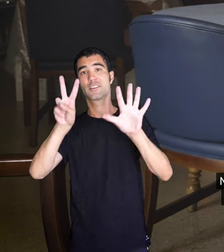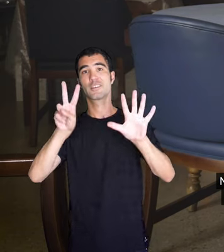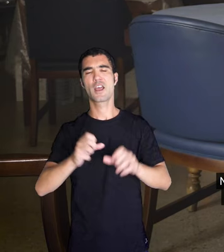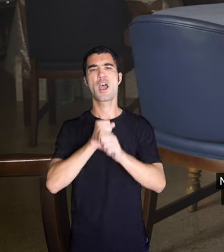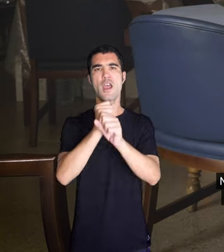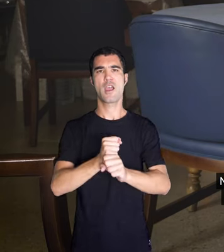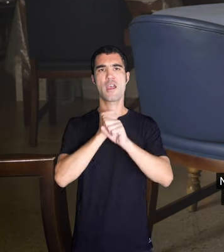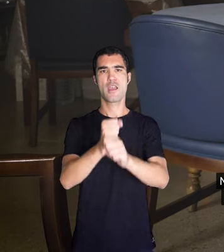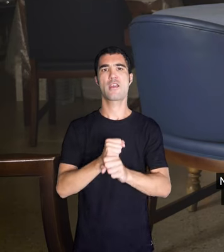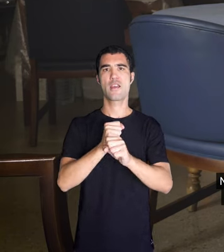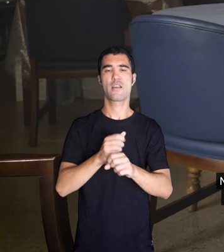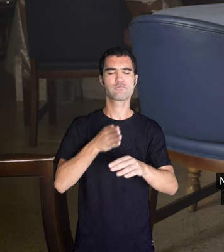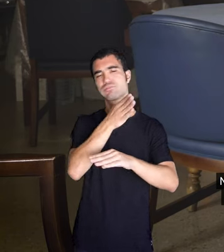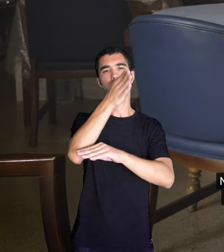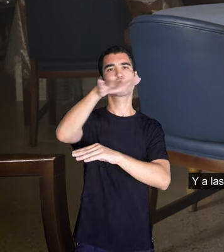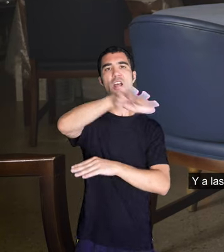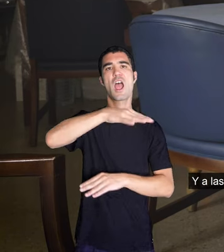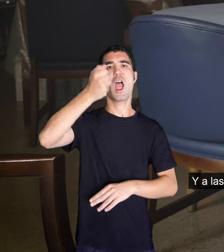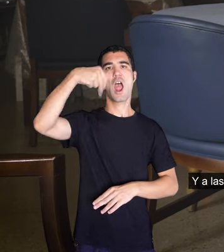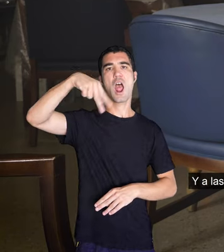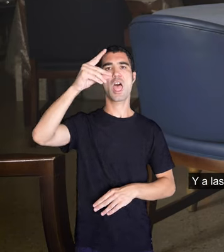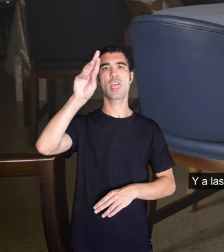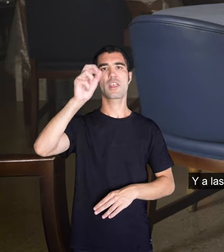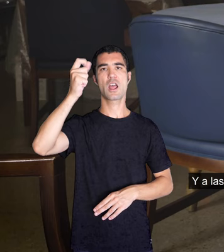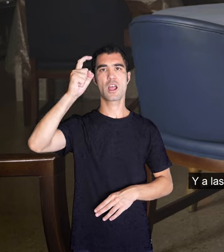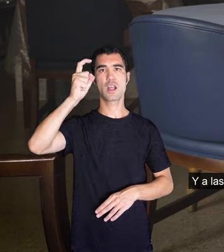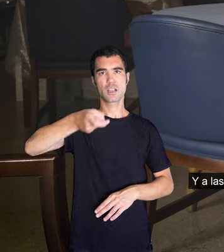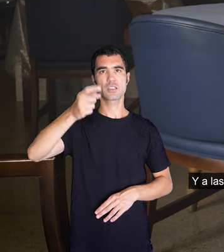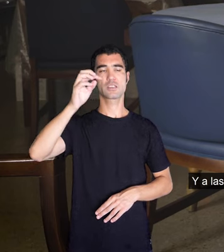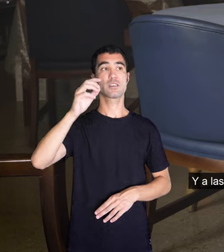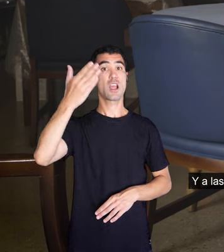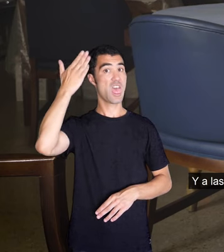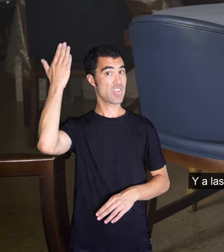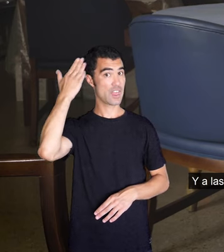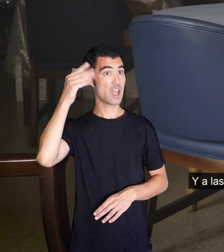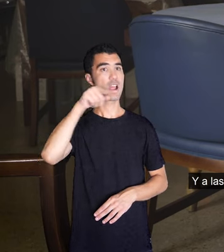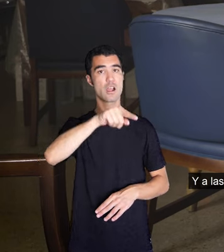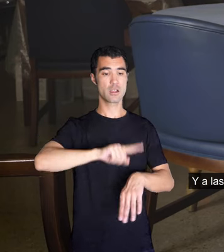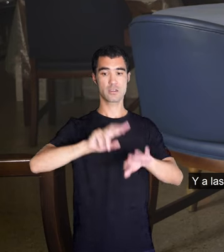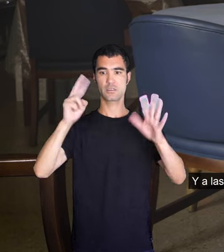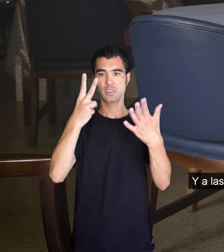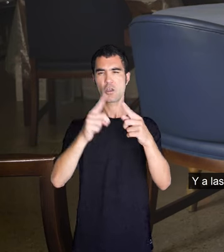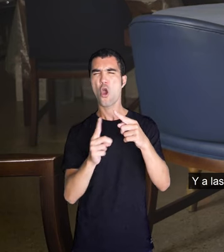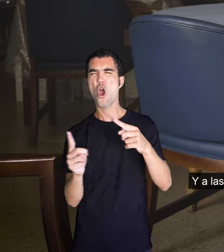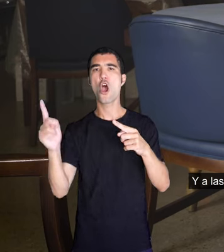terrades, fet en draig. I a les 7 érem en el cap de